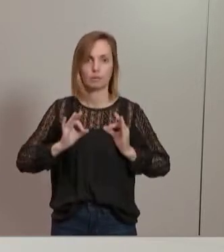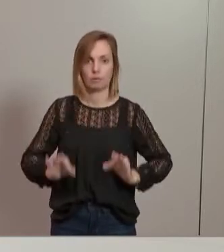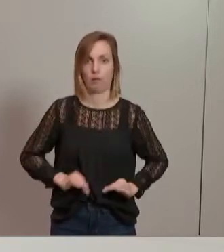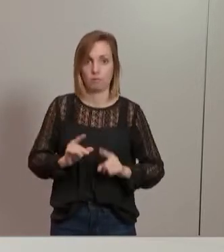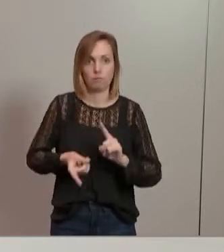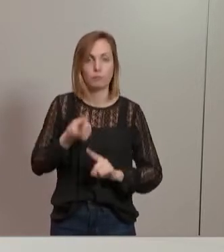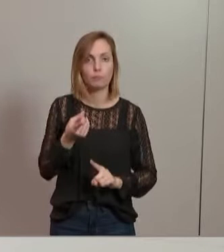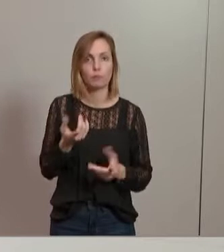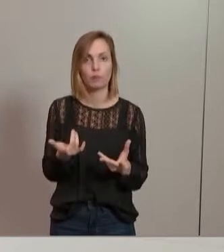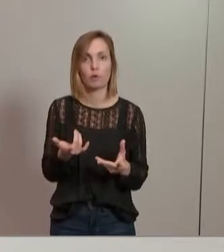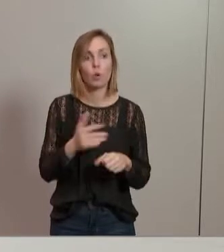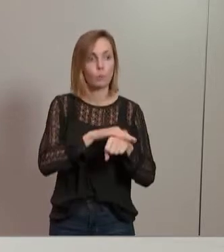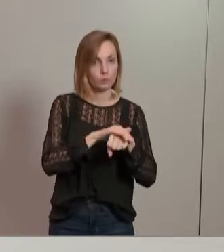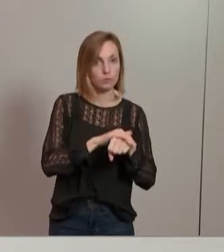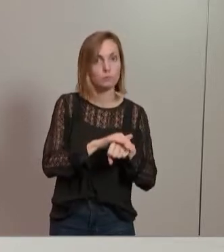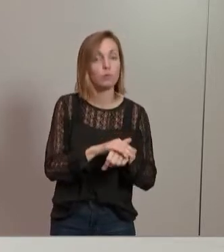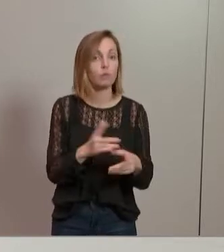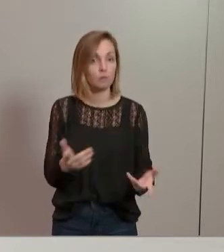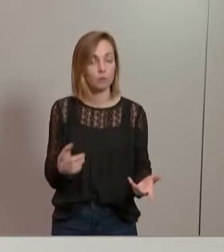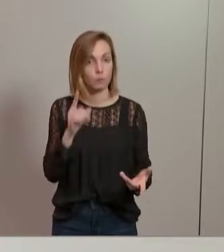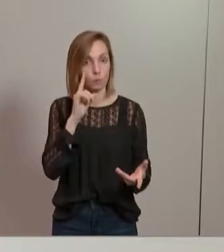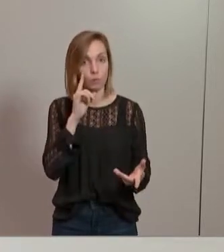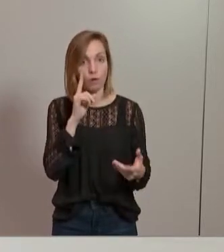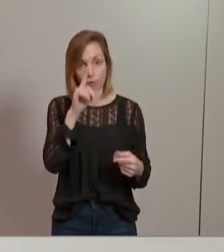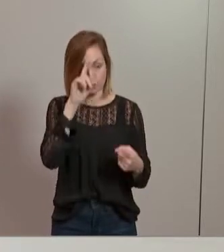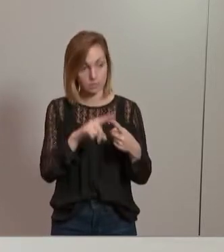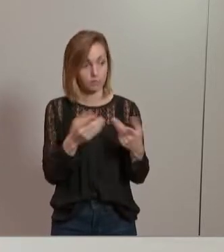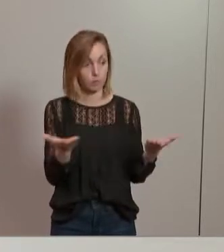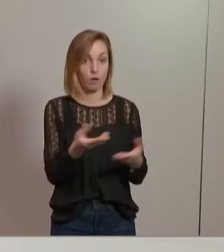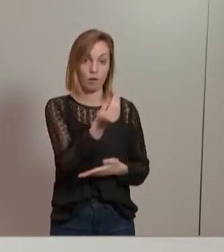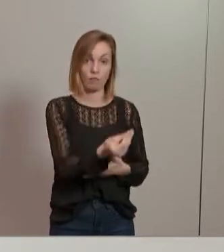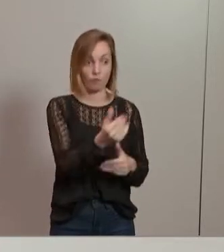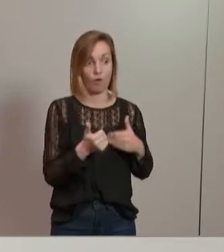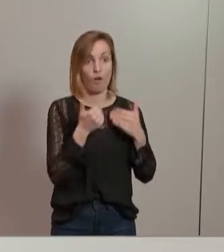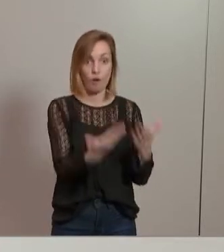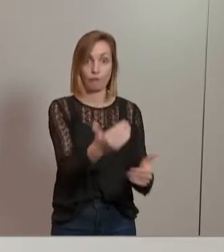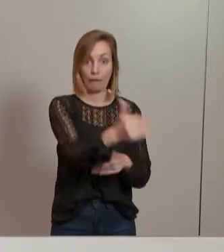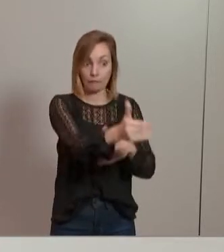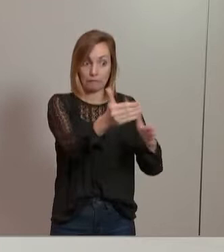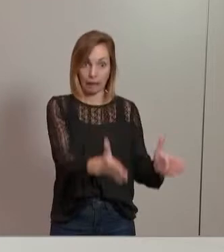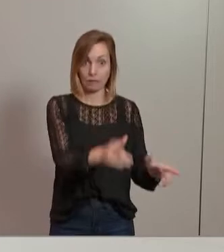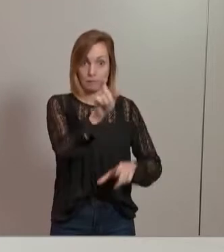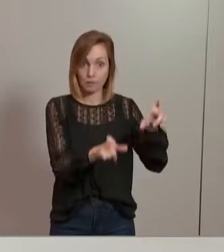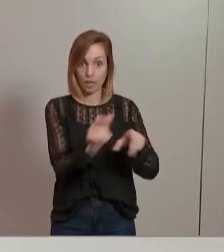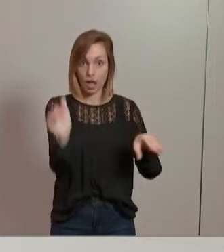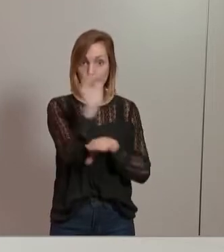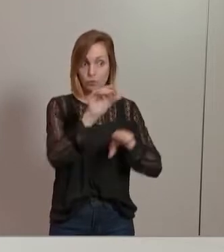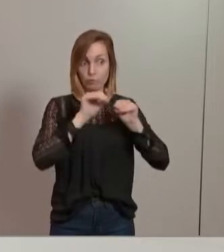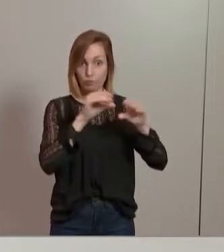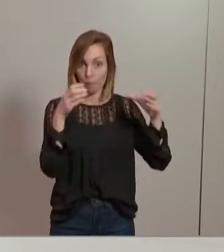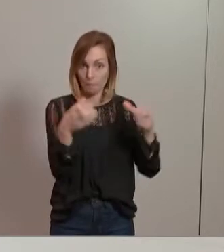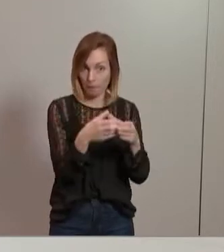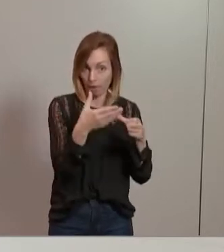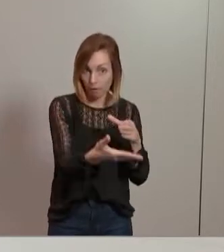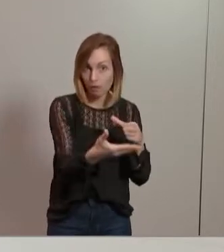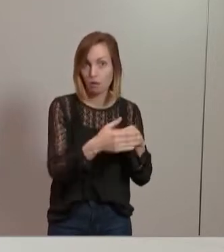cruciale. Elle l'est politiquement car il s'agit d'offrir aux enfants un encadrement stable et formé. Nous poursuivons nos